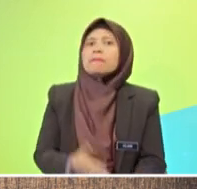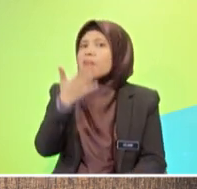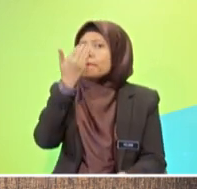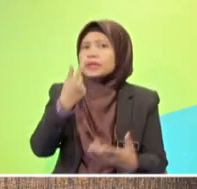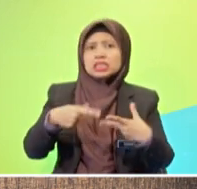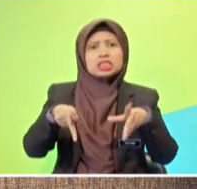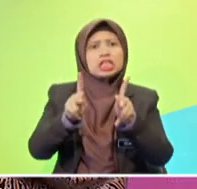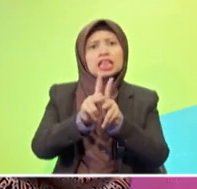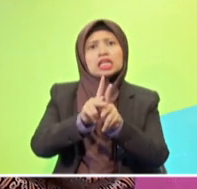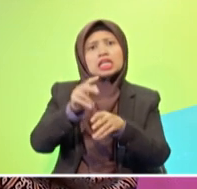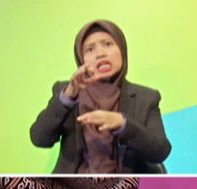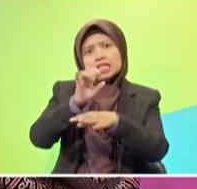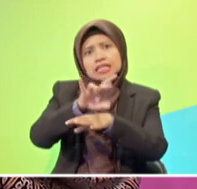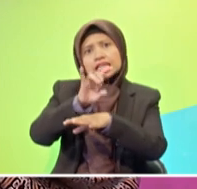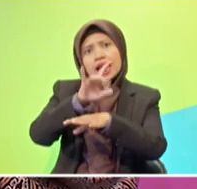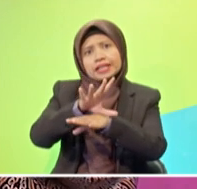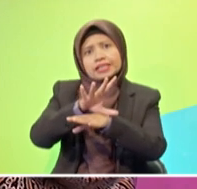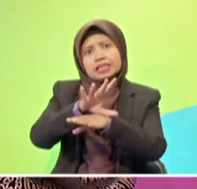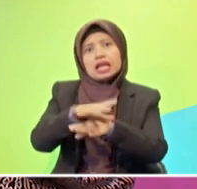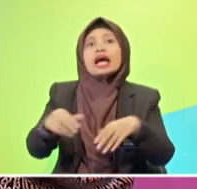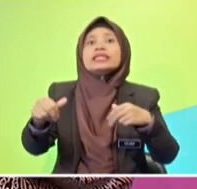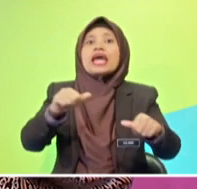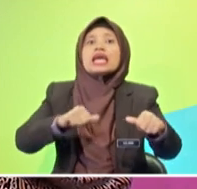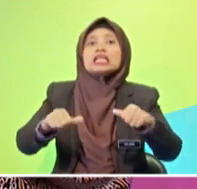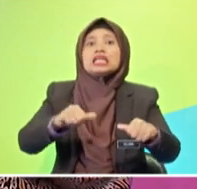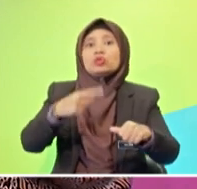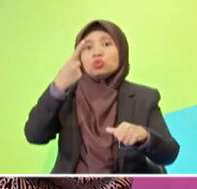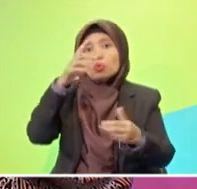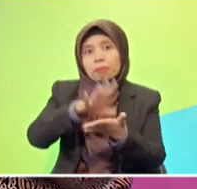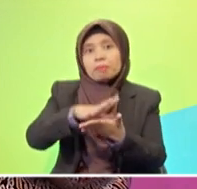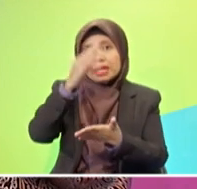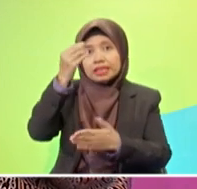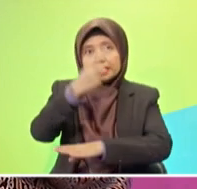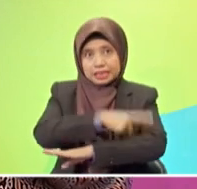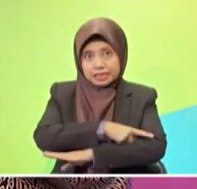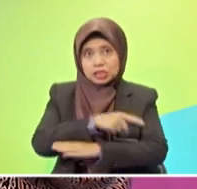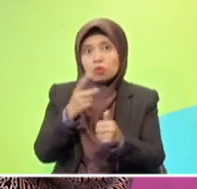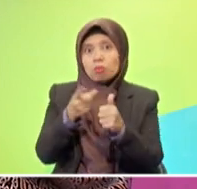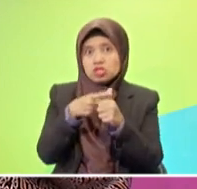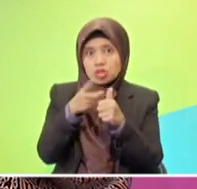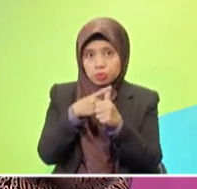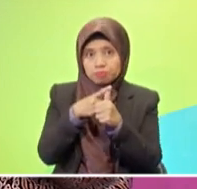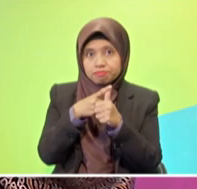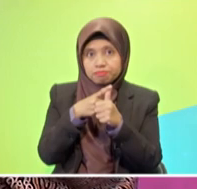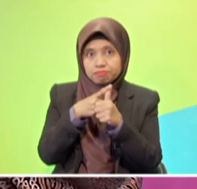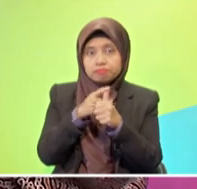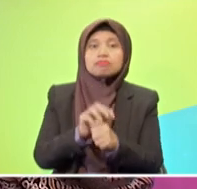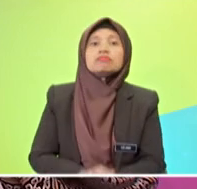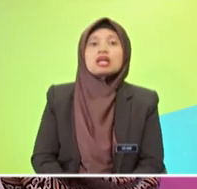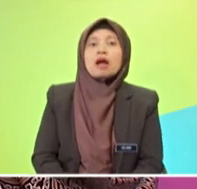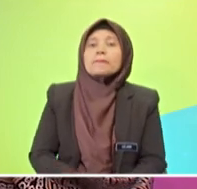kisah teladan ini merangkumi activity pembelajaran utama pada hari ini yang pertama activity pertamanya ialah